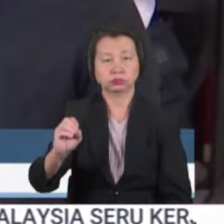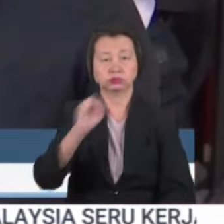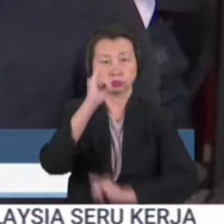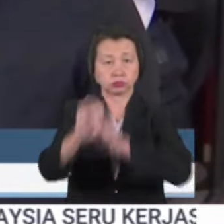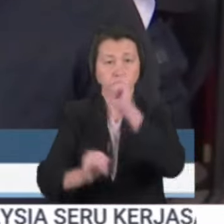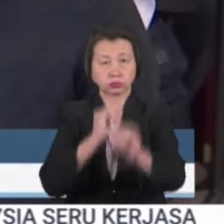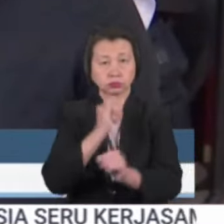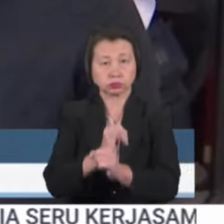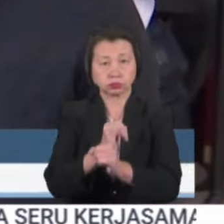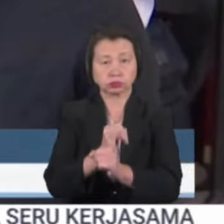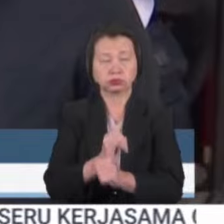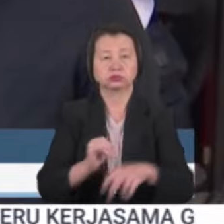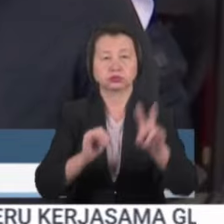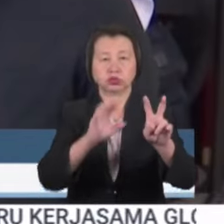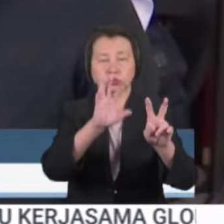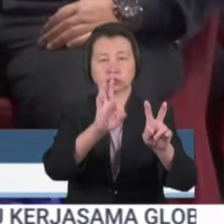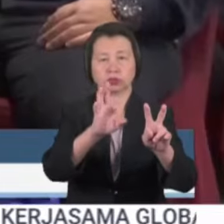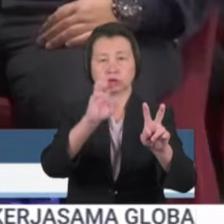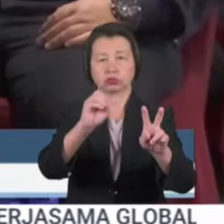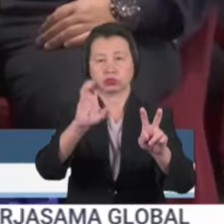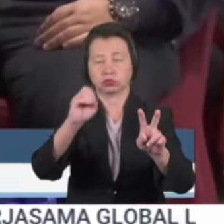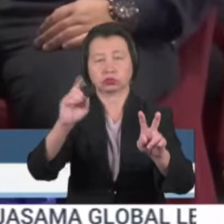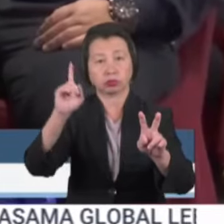Antarabangsa ISO